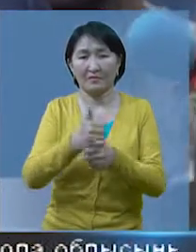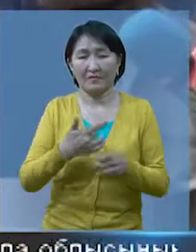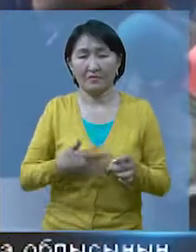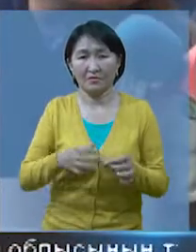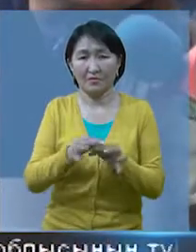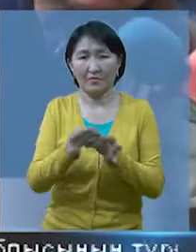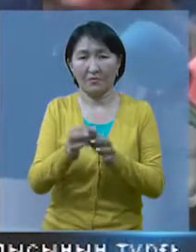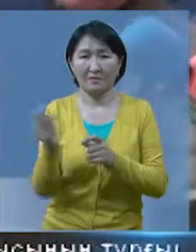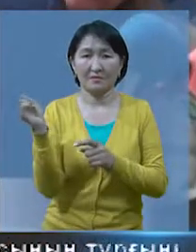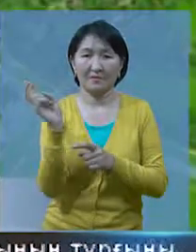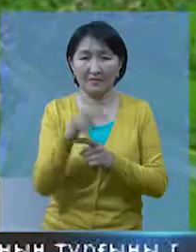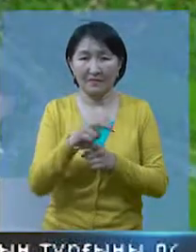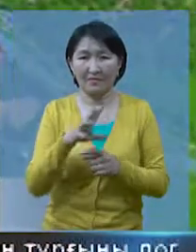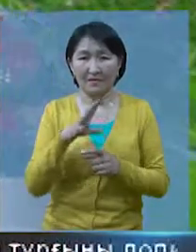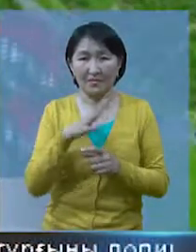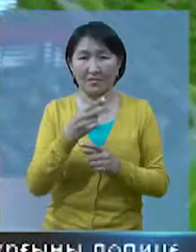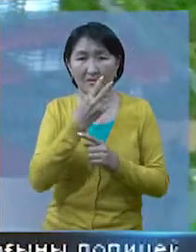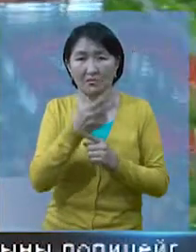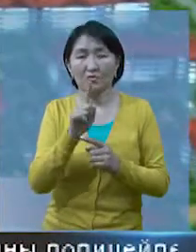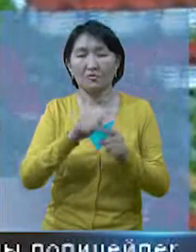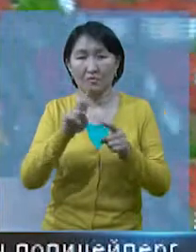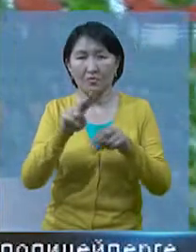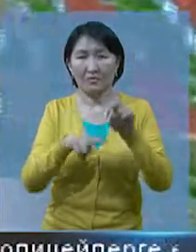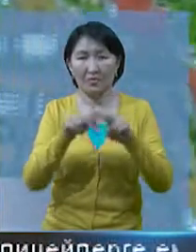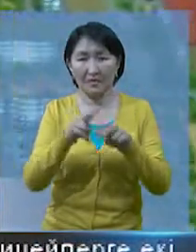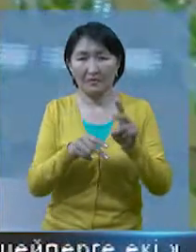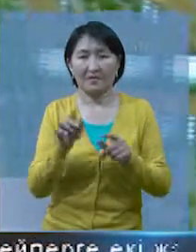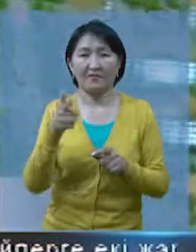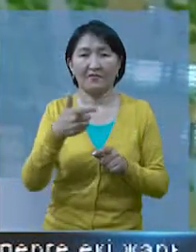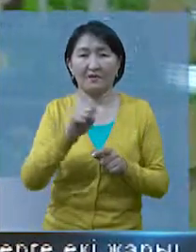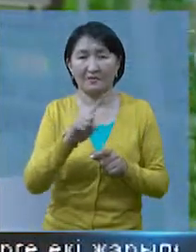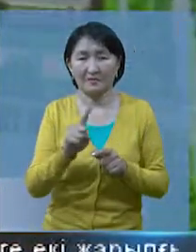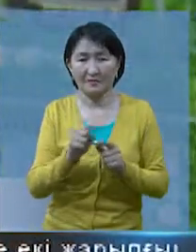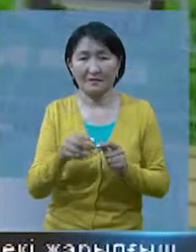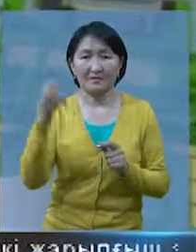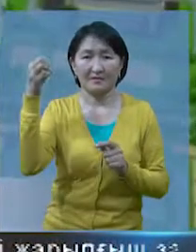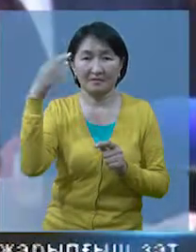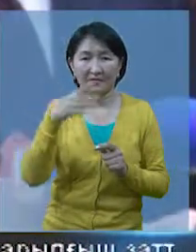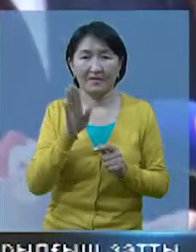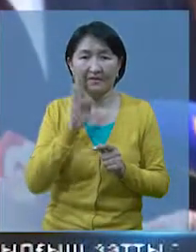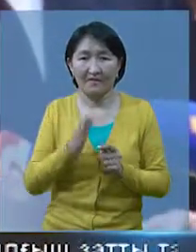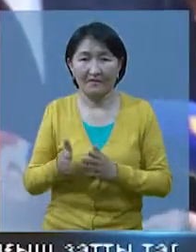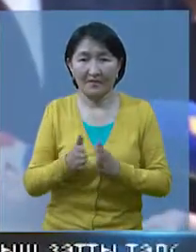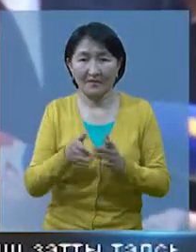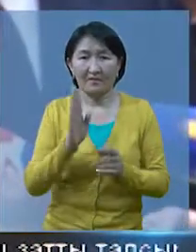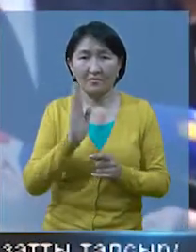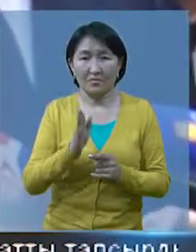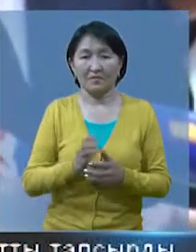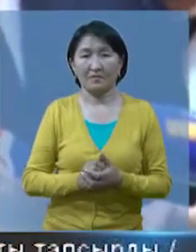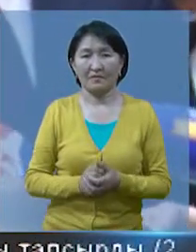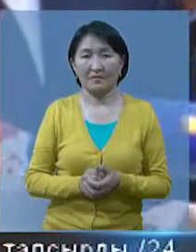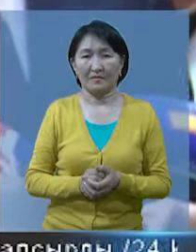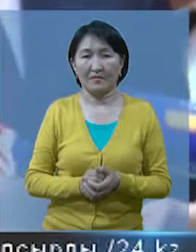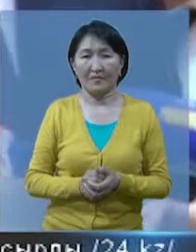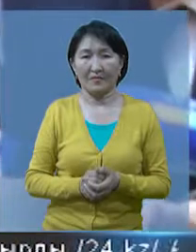Жоба бойынша бұл мөлтек ауданға жарық, газ, су құбырлары мен жол жүргізу жоспарланған. Үлкен зонамыз болса, конечно.